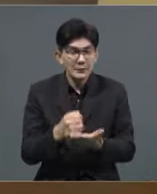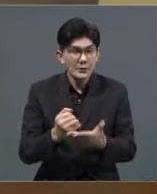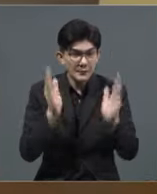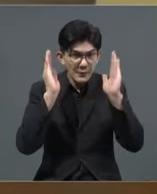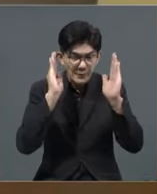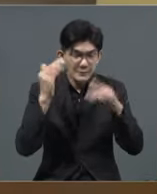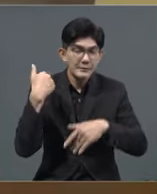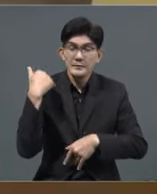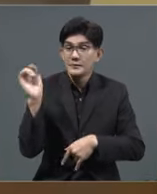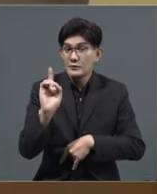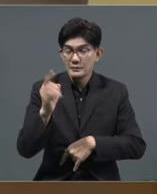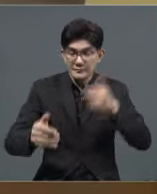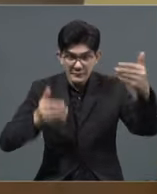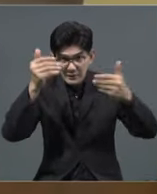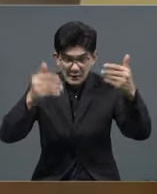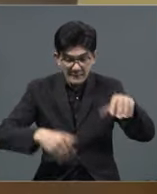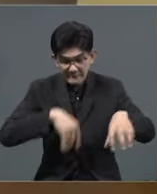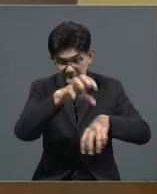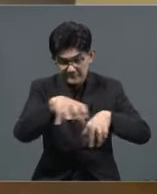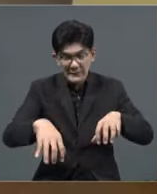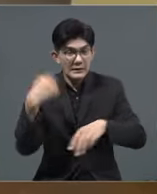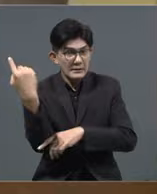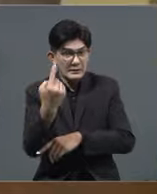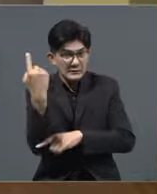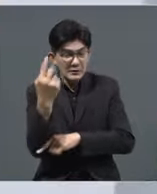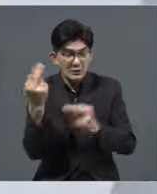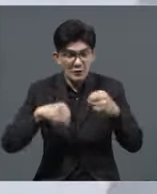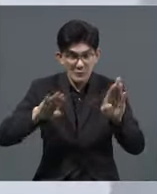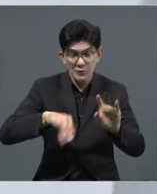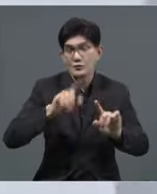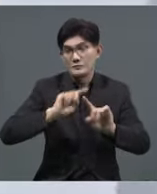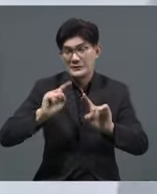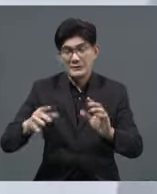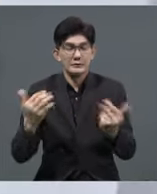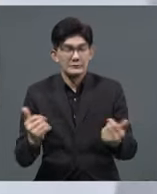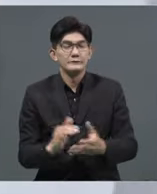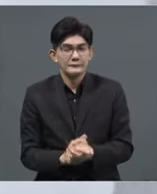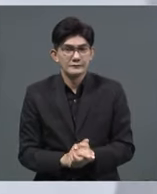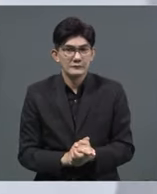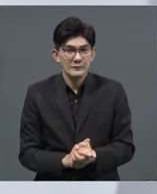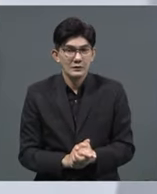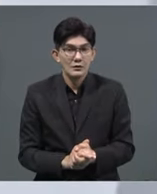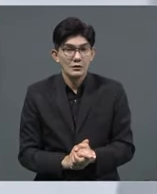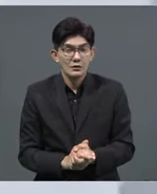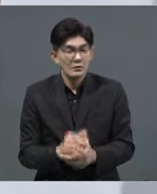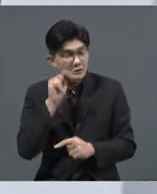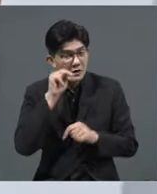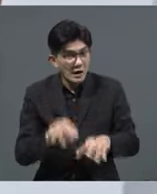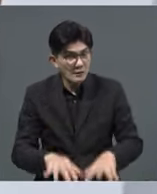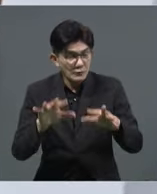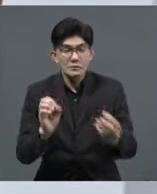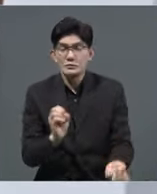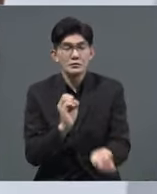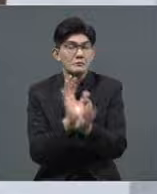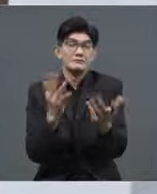พันธ์อย่างหนึ่งก็คือกิจกรรมและสถานที่ท่องเที่ยวต่างๆของจังหวัดนครพนมณตอนนี ้ ไม่ได้รับอิทธิพลของพายุสุ